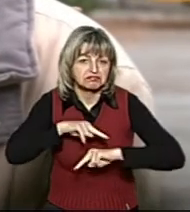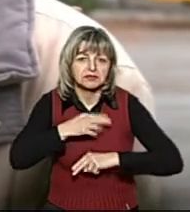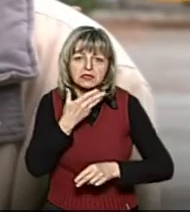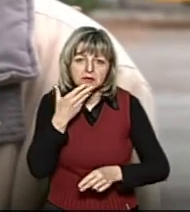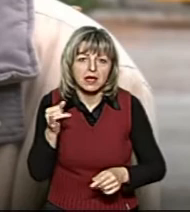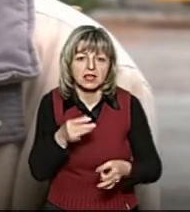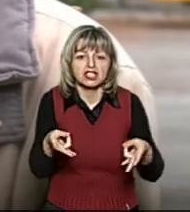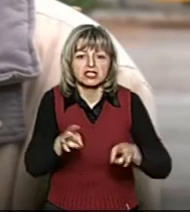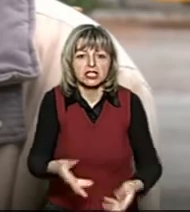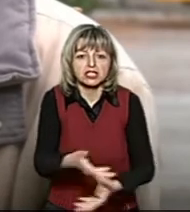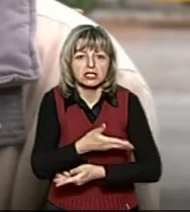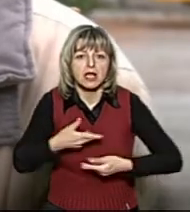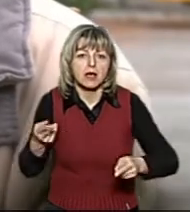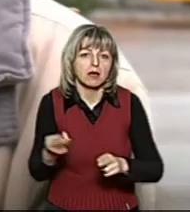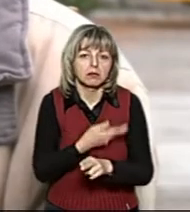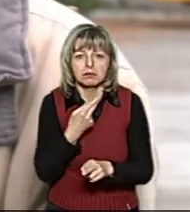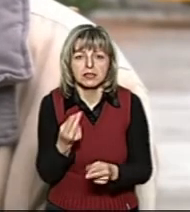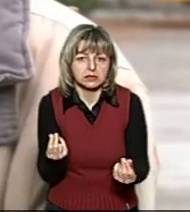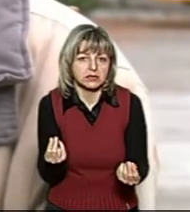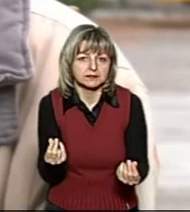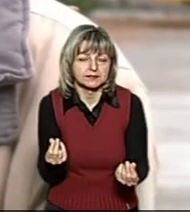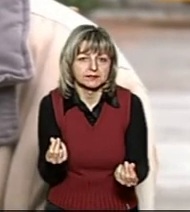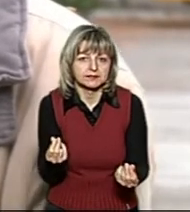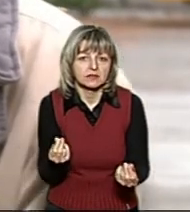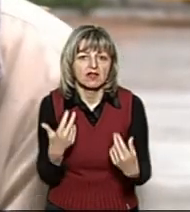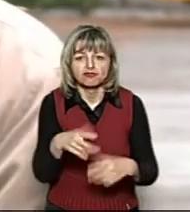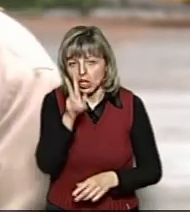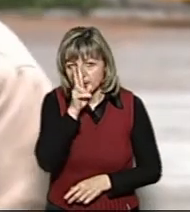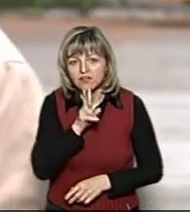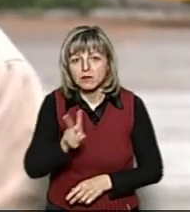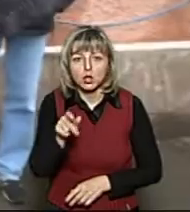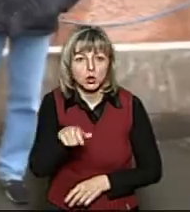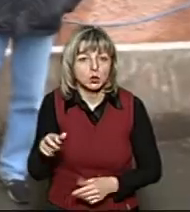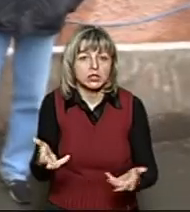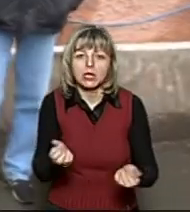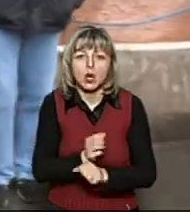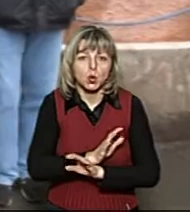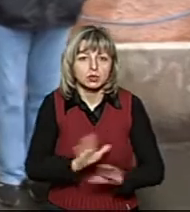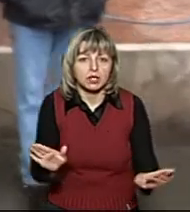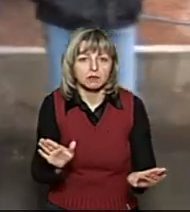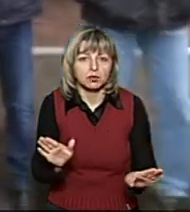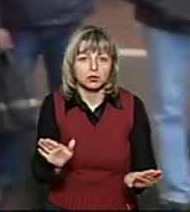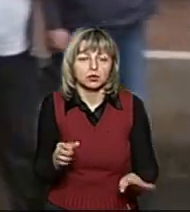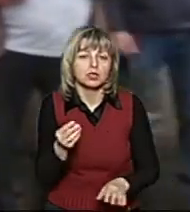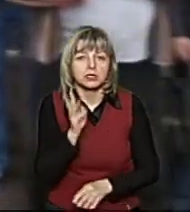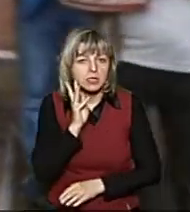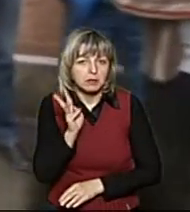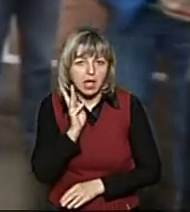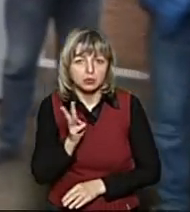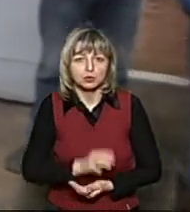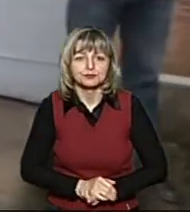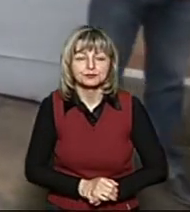і залишила нас просто без засобів до існування. Тобто вже 2 місяці люди не отримують заробітну